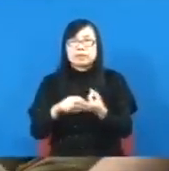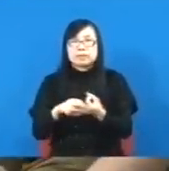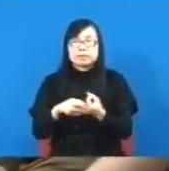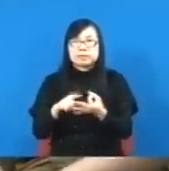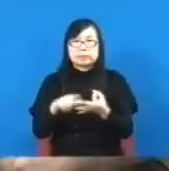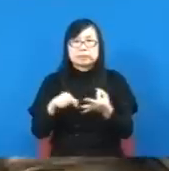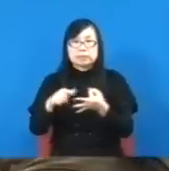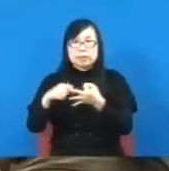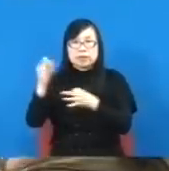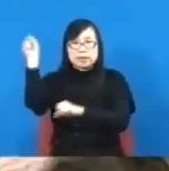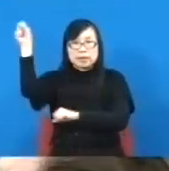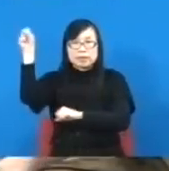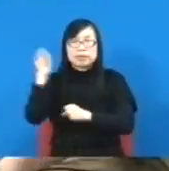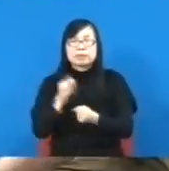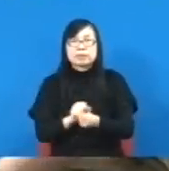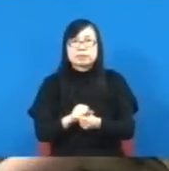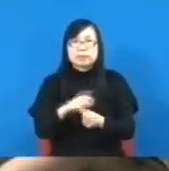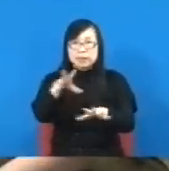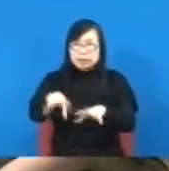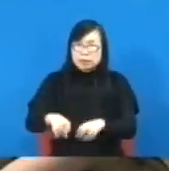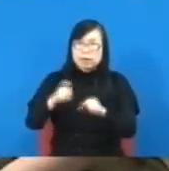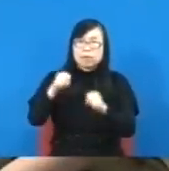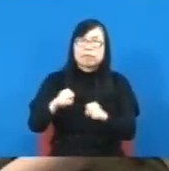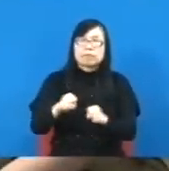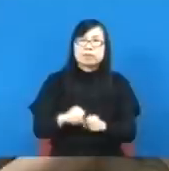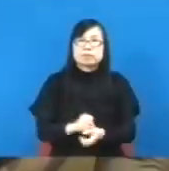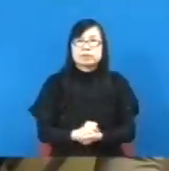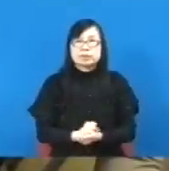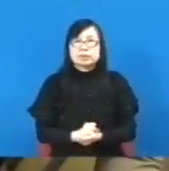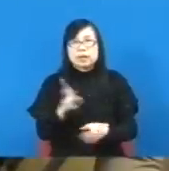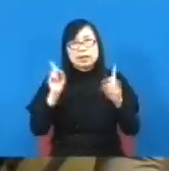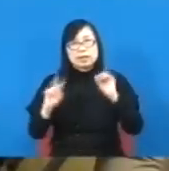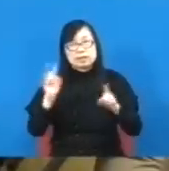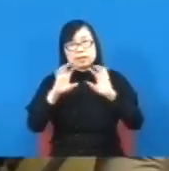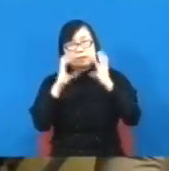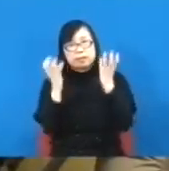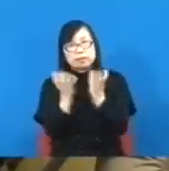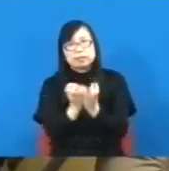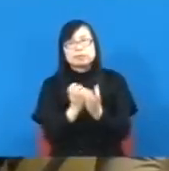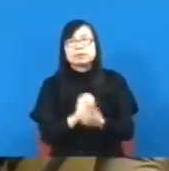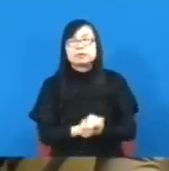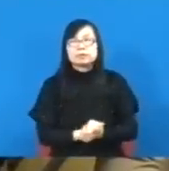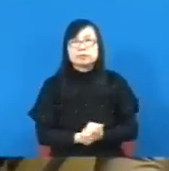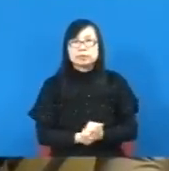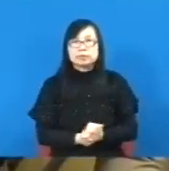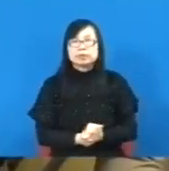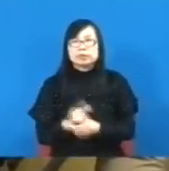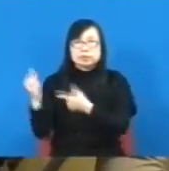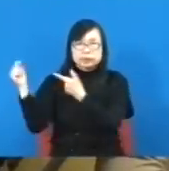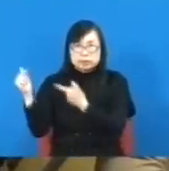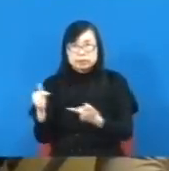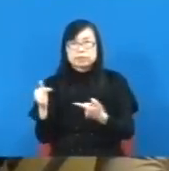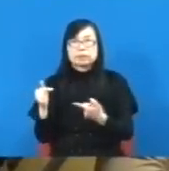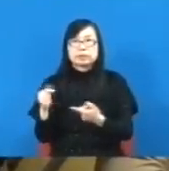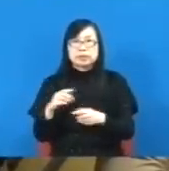係咁你邊有咁多分先啊？李嘉誠就救過佢啦，有時可以令佢死噶嘛？自由黨嗰陣係咪啊？咁跟住